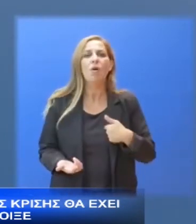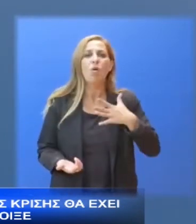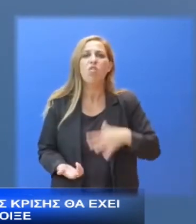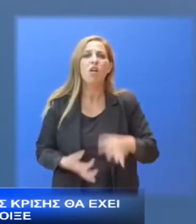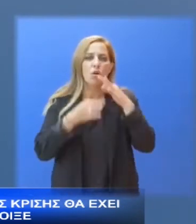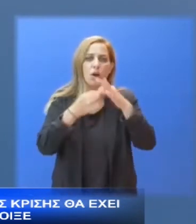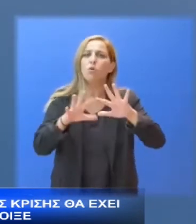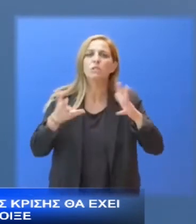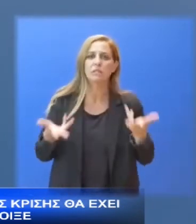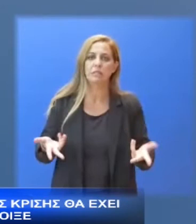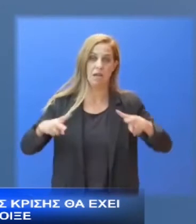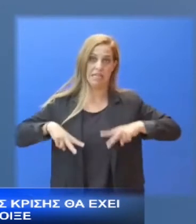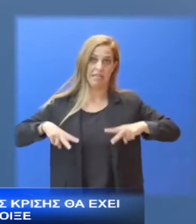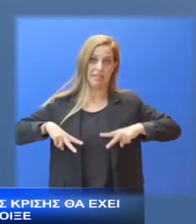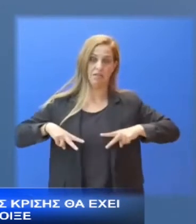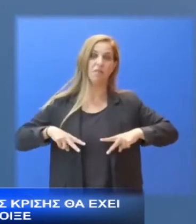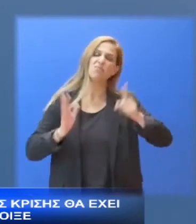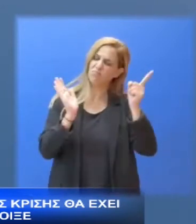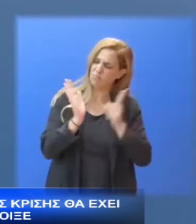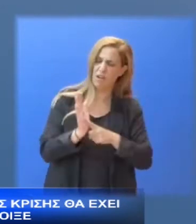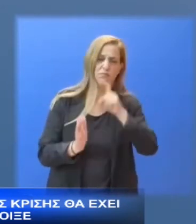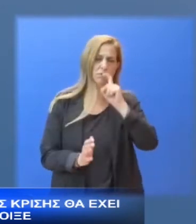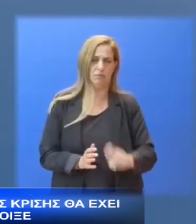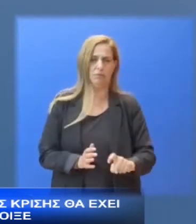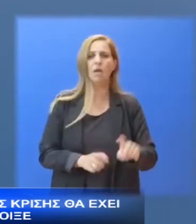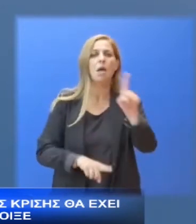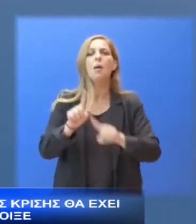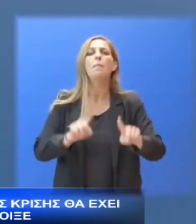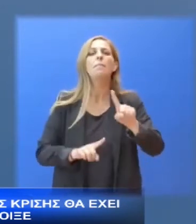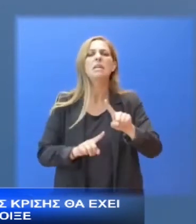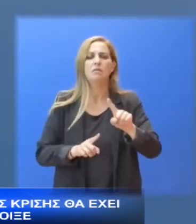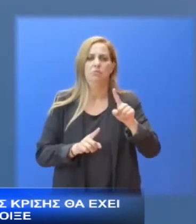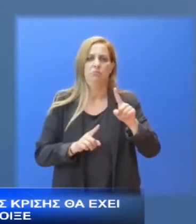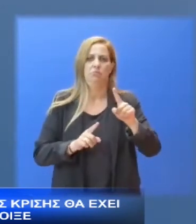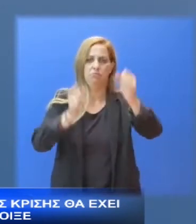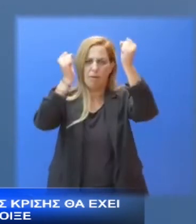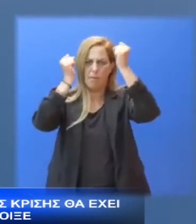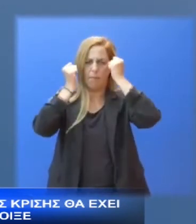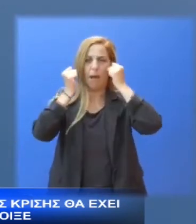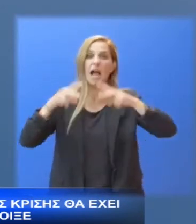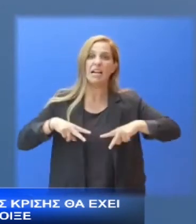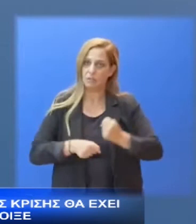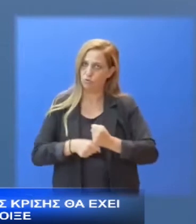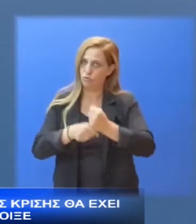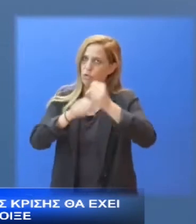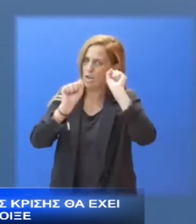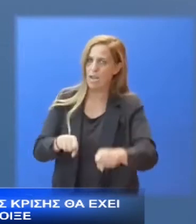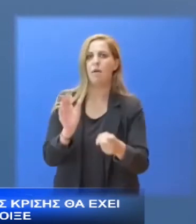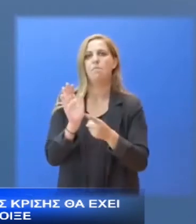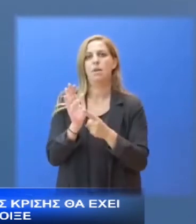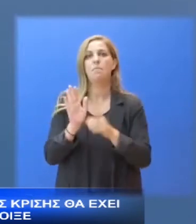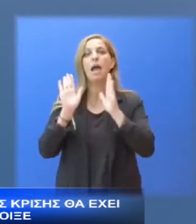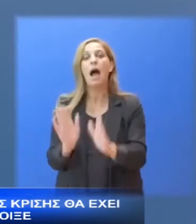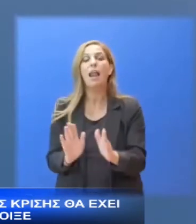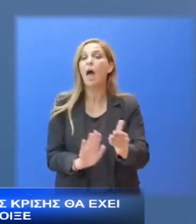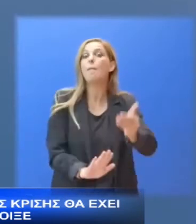η υποχρέωση της πολιτείας να σταθεί στο πλευρό όσων επλήγησαν να είναι αυτονόητη. Εκείνο όμως που δεν ήταν αυτονόητο στο παρελθόν